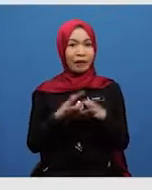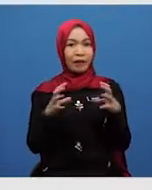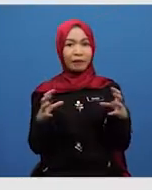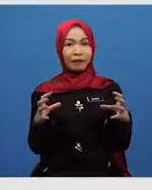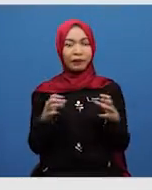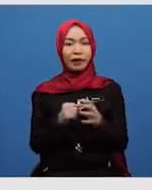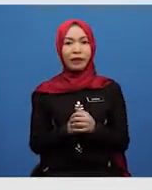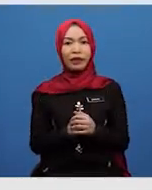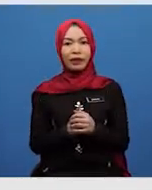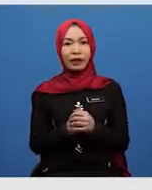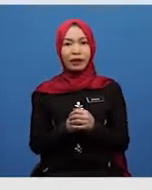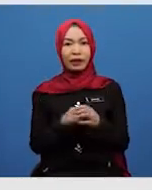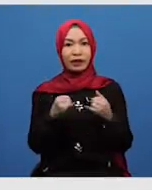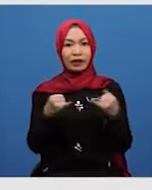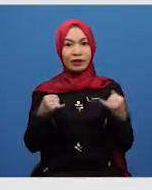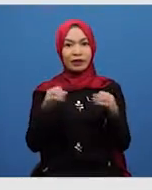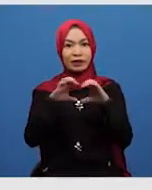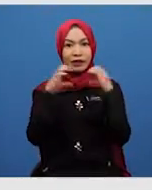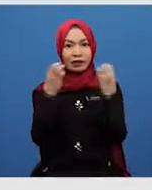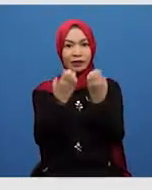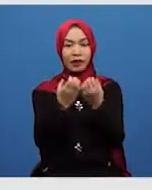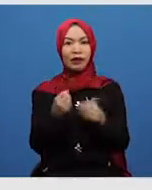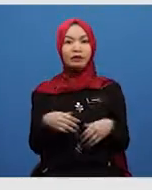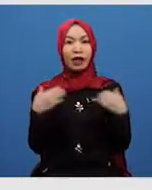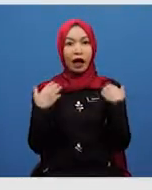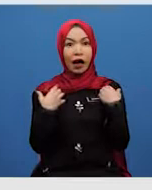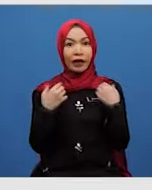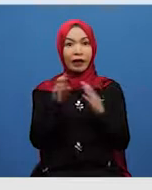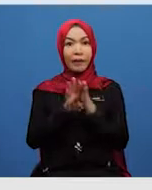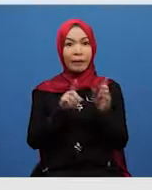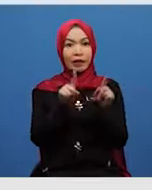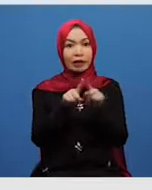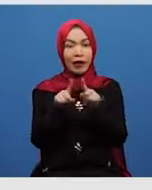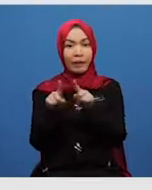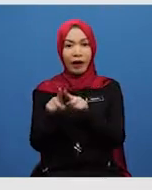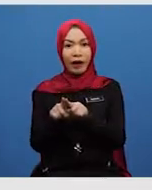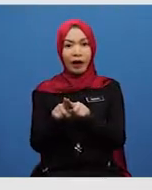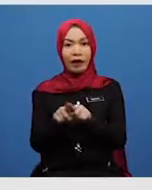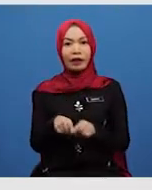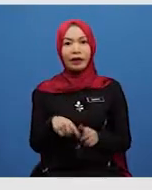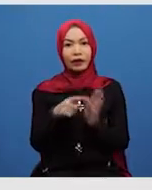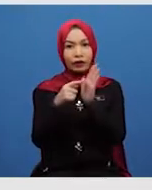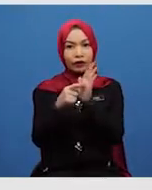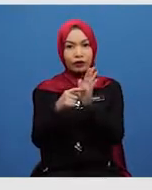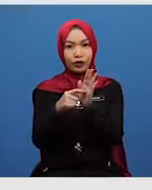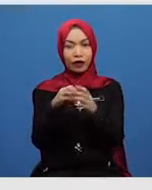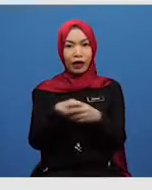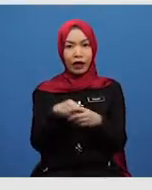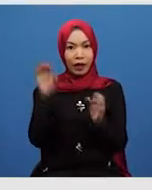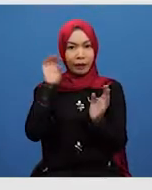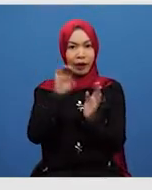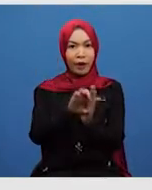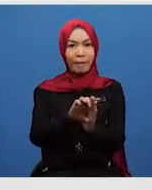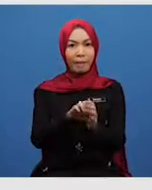Sabah mempunyai persamaan dan perbedaan seperti yang ditunjukkan dalam gambar Hal ini